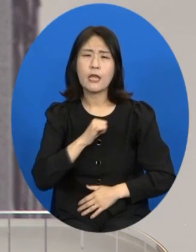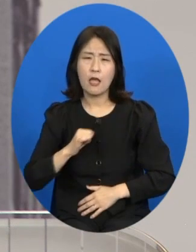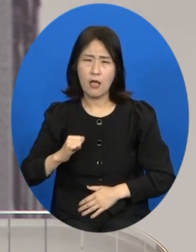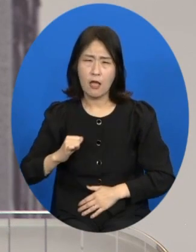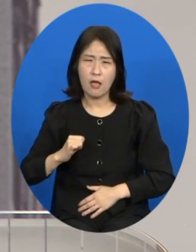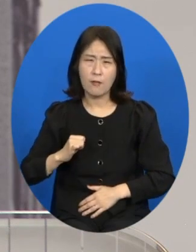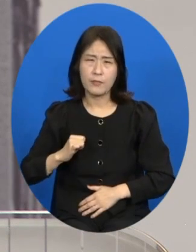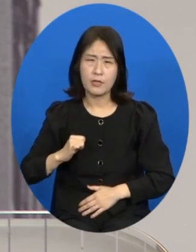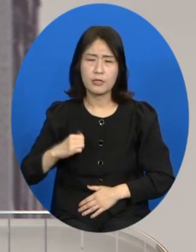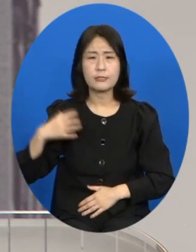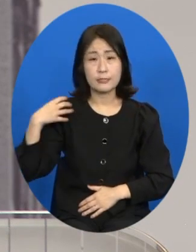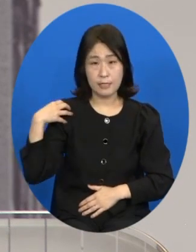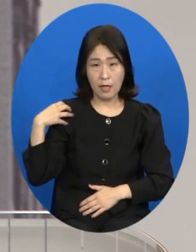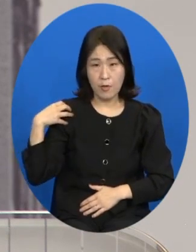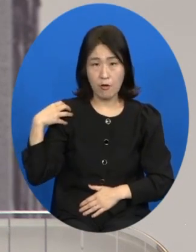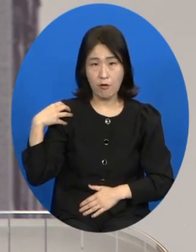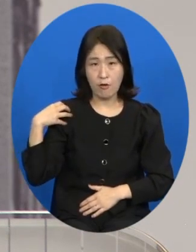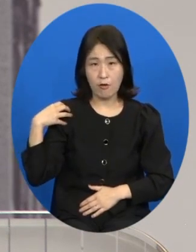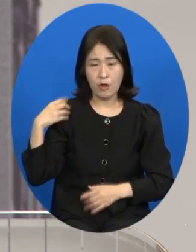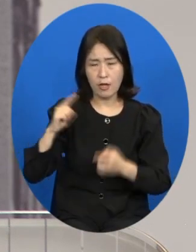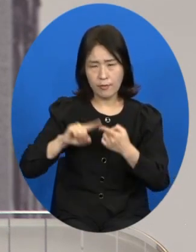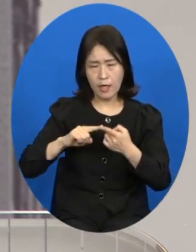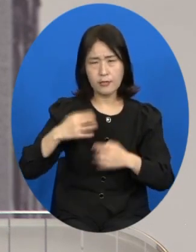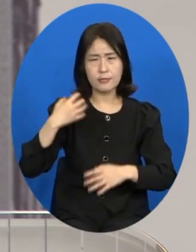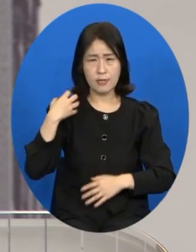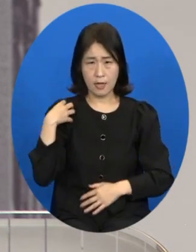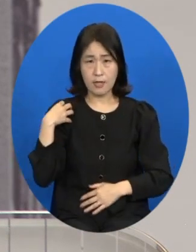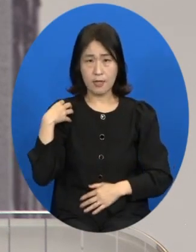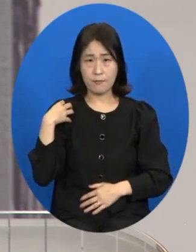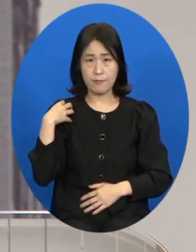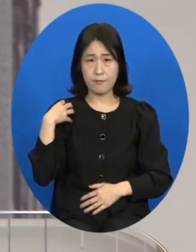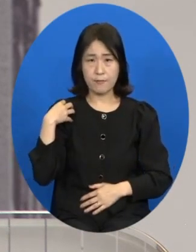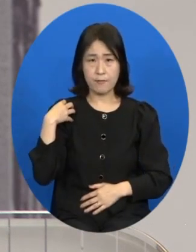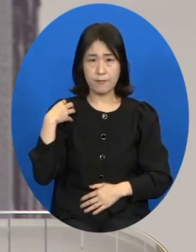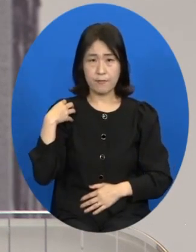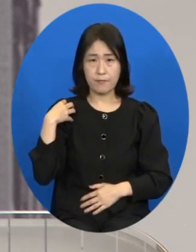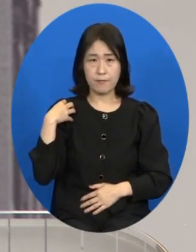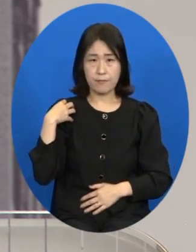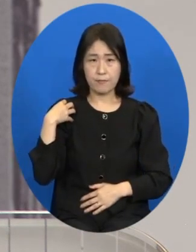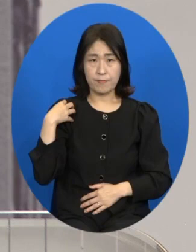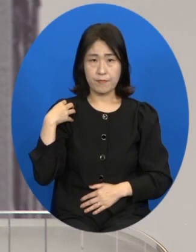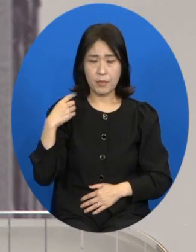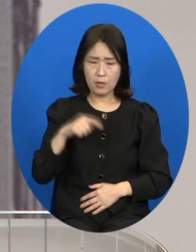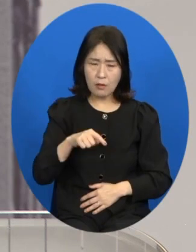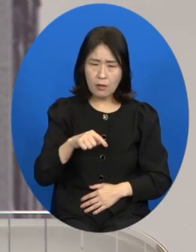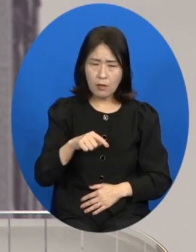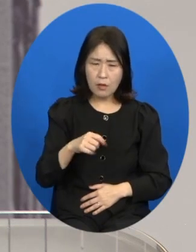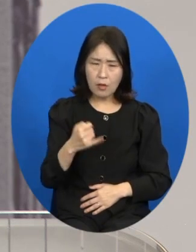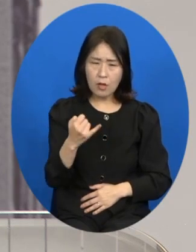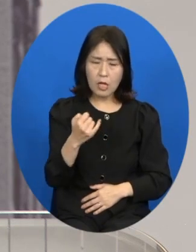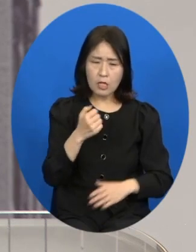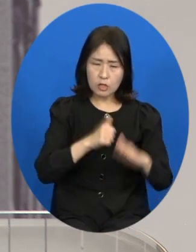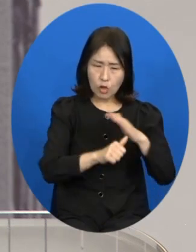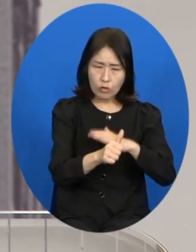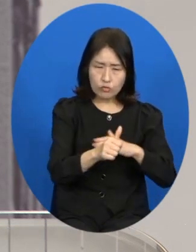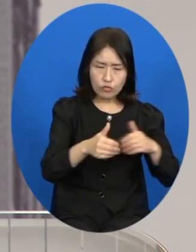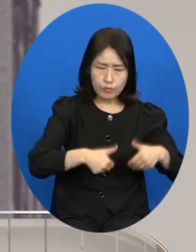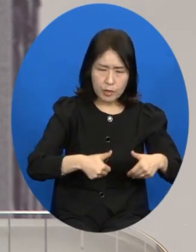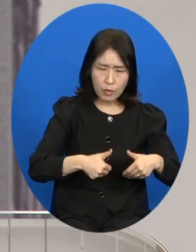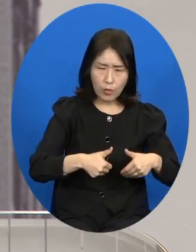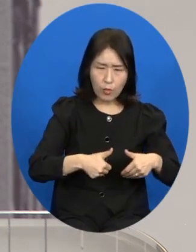완주하려면 대한 책임감이 덕목은이 마라톤만 필요한 것이 아니라 사실 우리